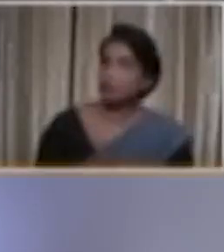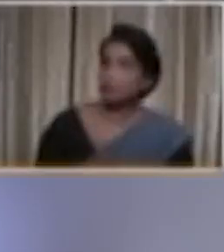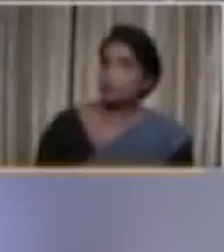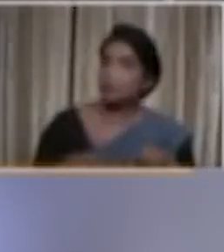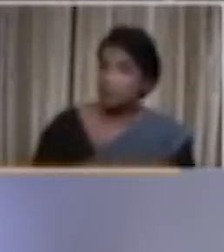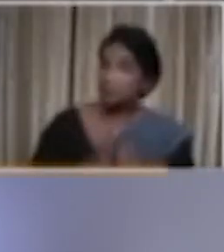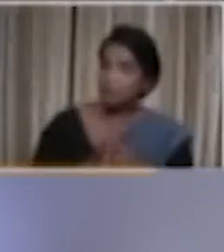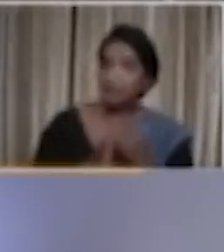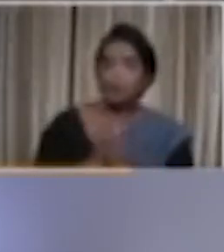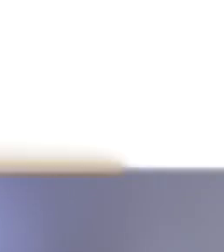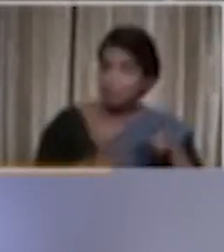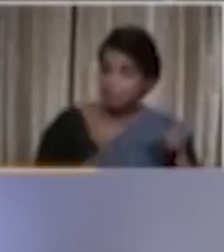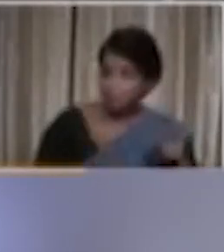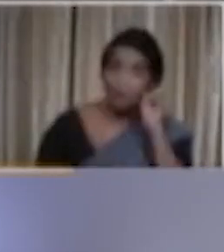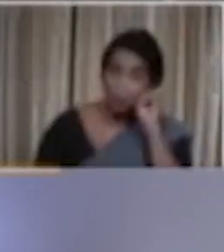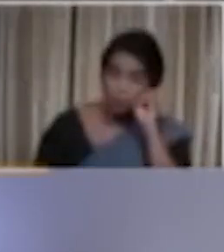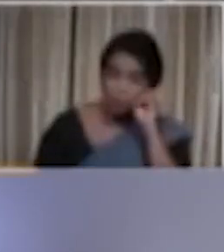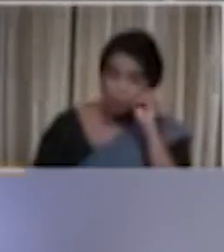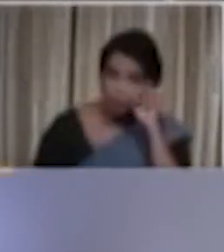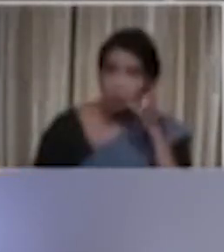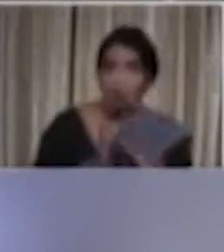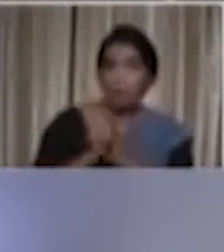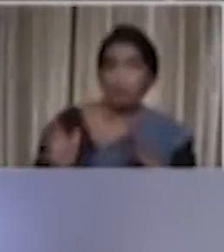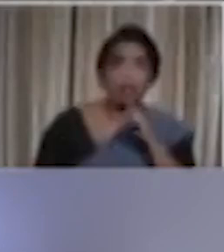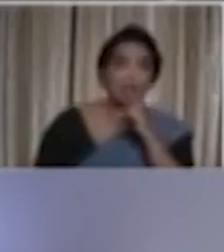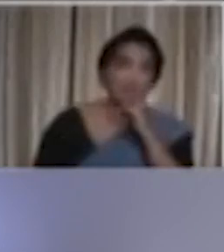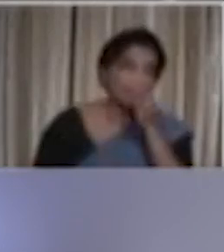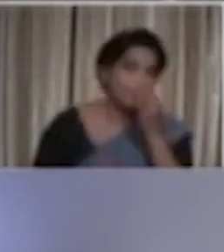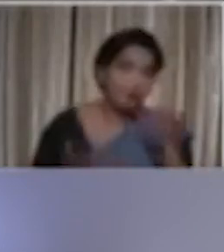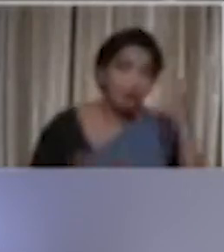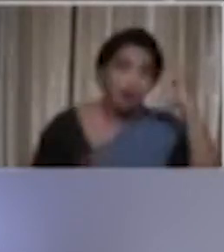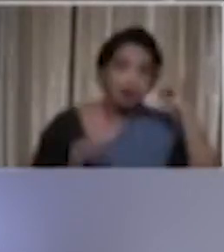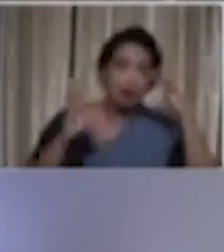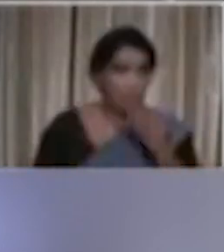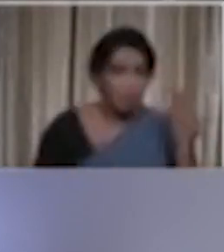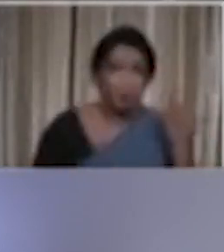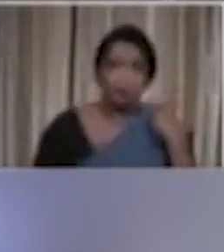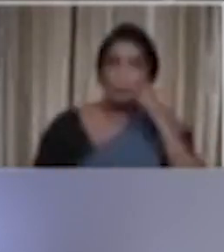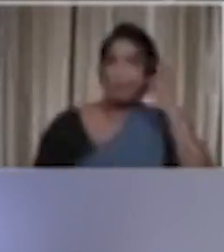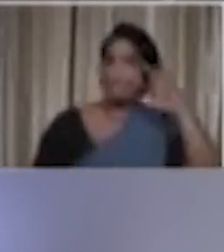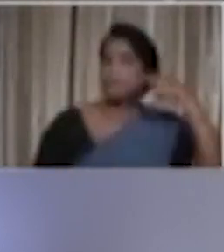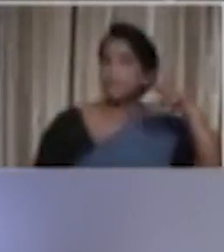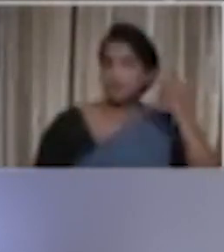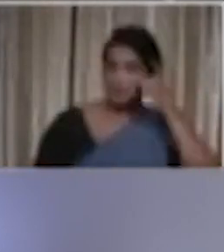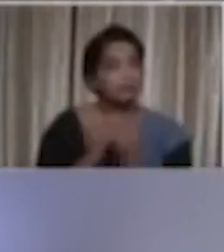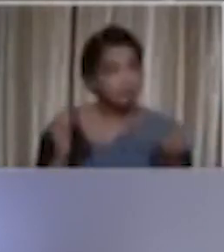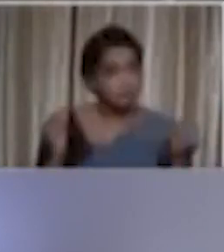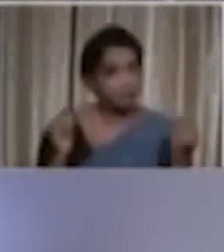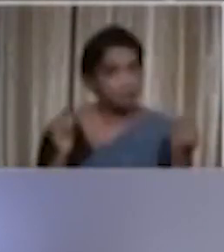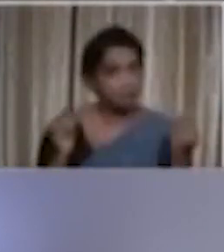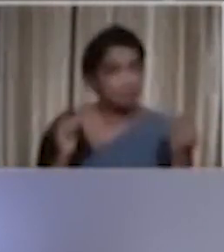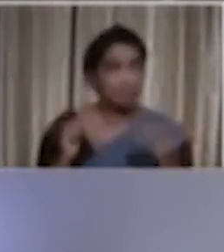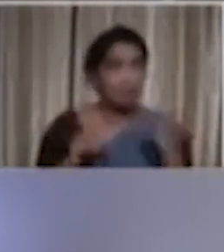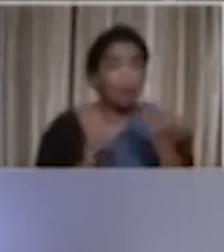තාමත් කරු ඇමතුමා ජනතාව උදේ පොලිමේ දවල්ට හාමතේ රැයට කරවලේ කියන එක තාමත් කියනවා. මේ ප්‍රශ්නේ විසඳන්න